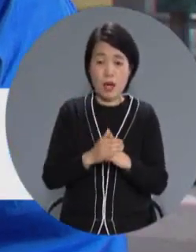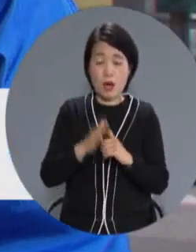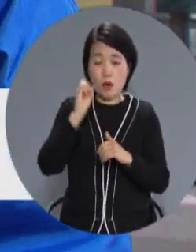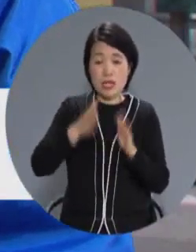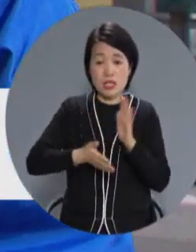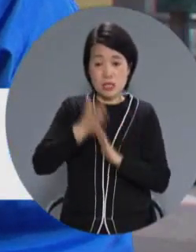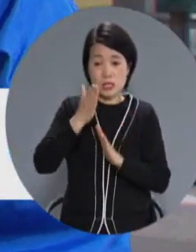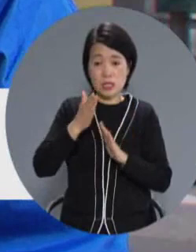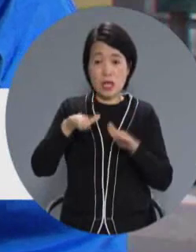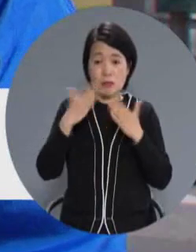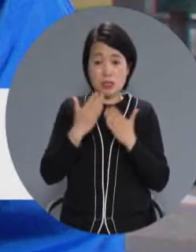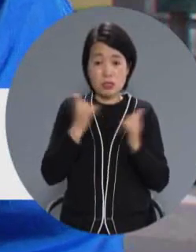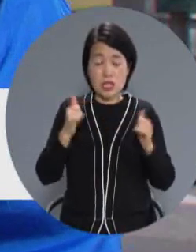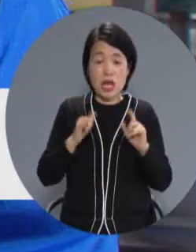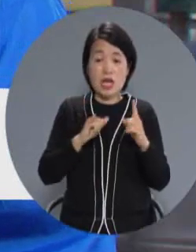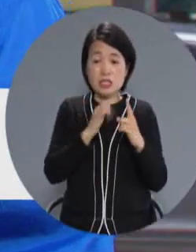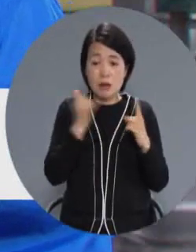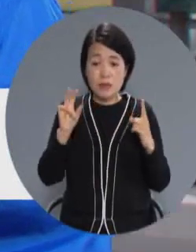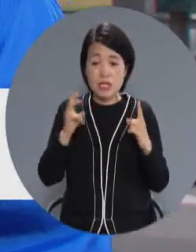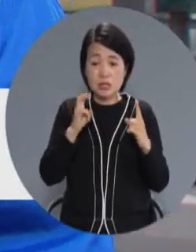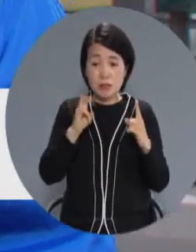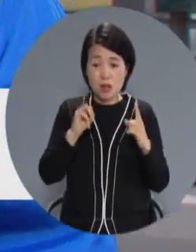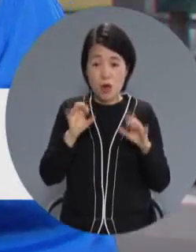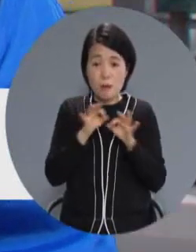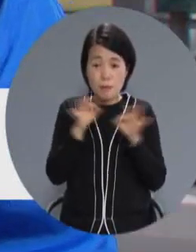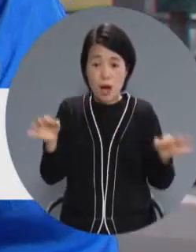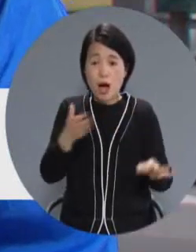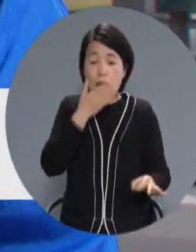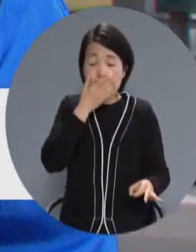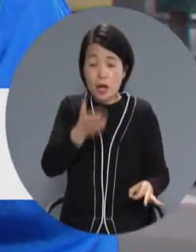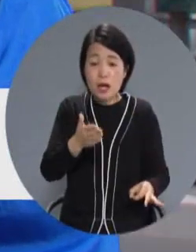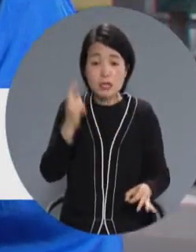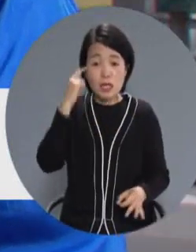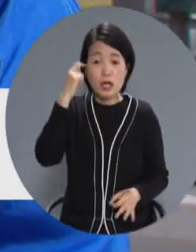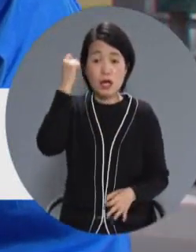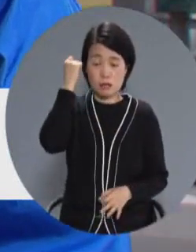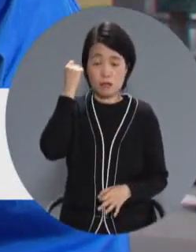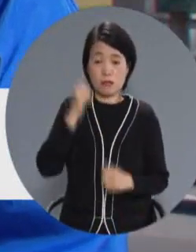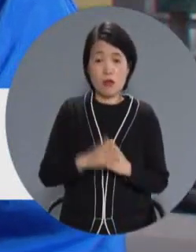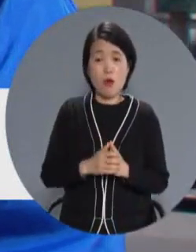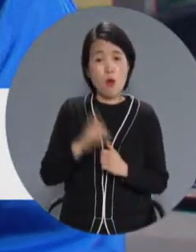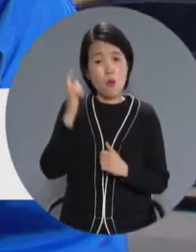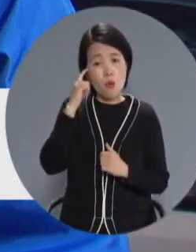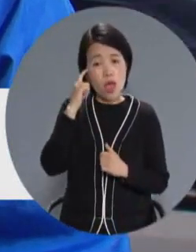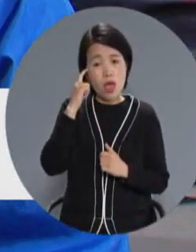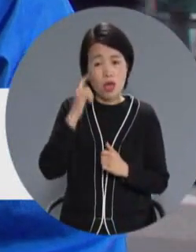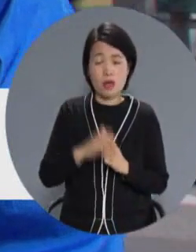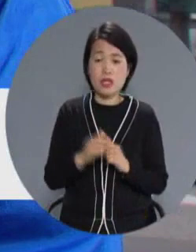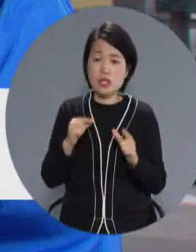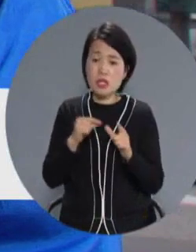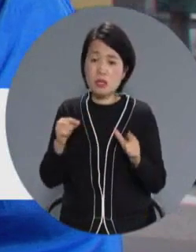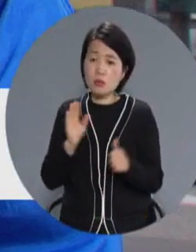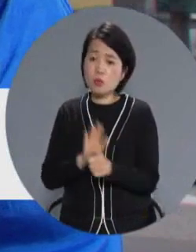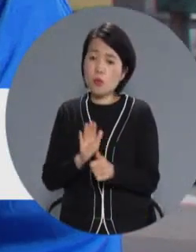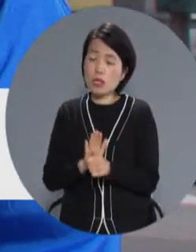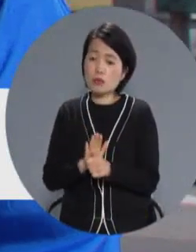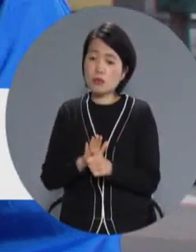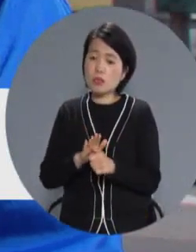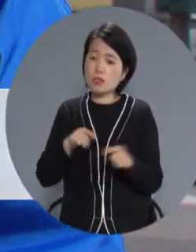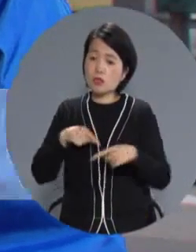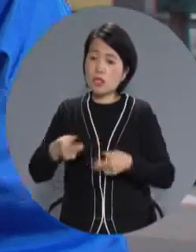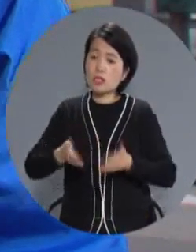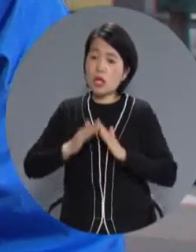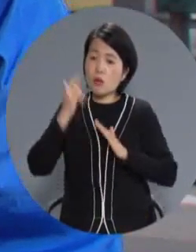전체에게 20만 원씩 지급할 수 있다라고 생각이 드는데 그런 어떤 정책을 써야지만 이 골고루